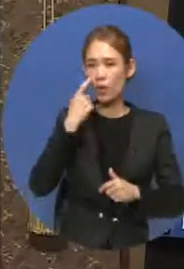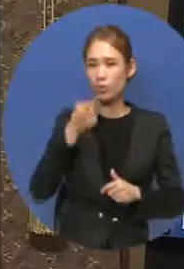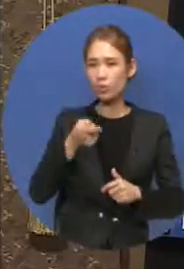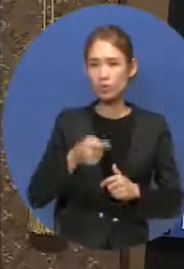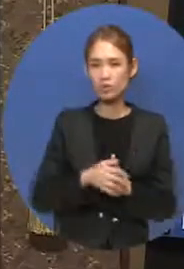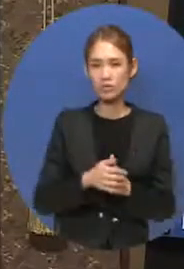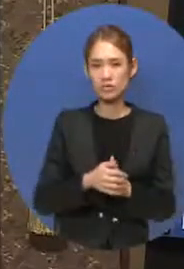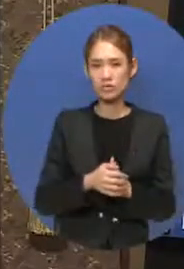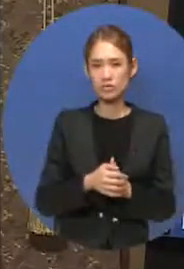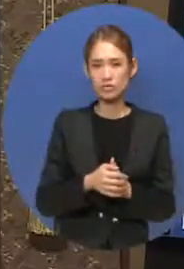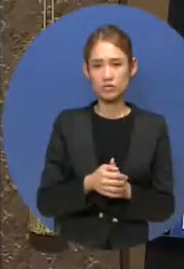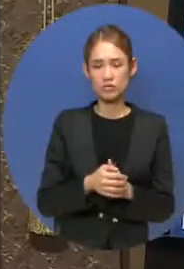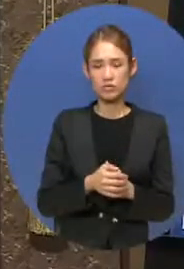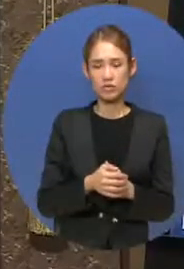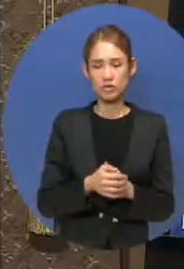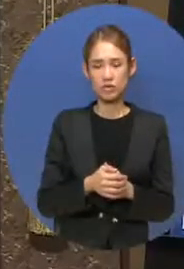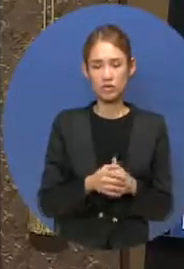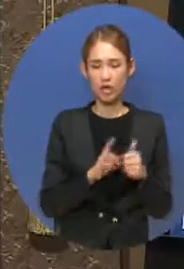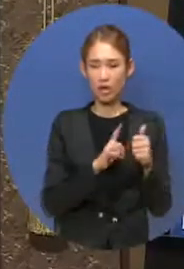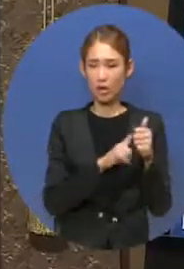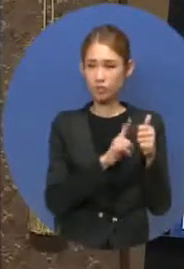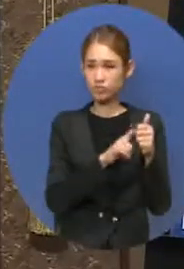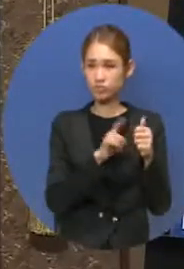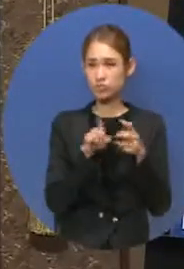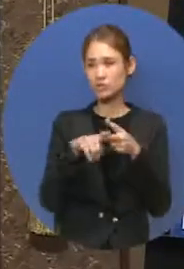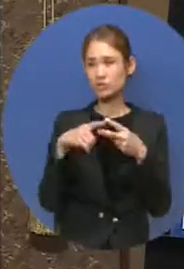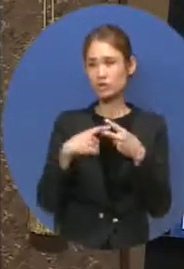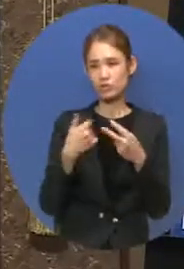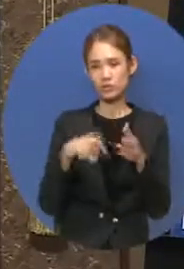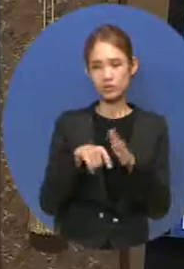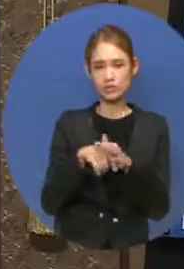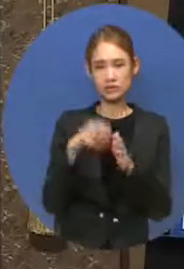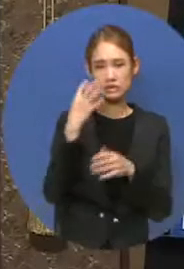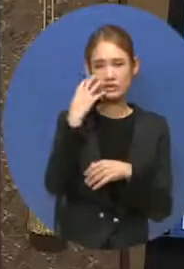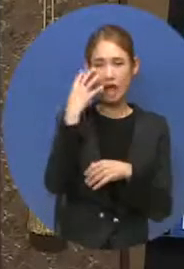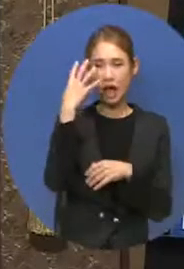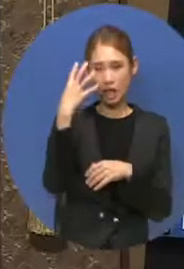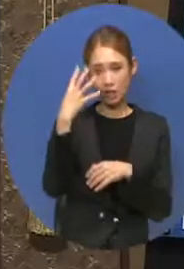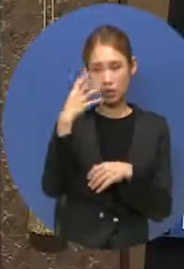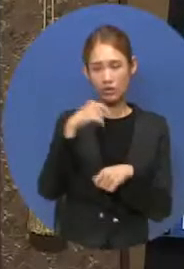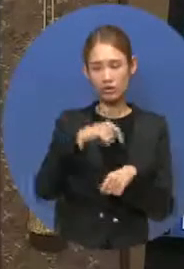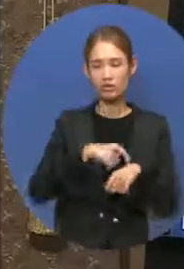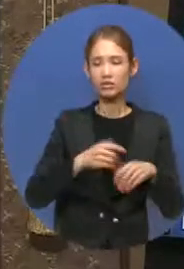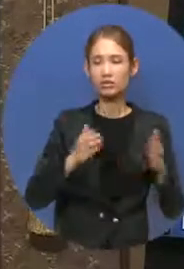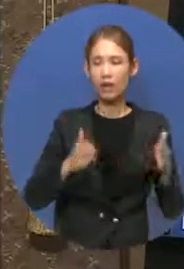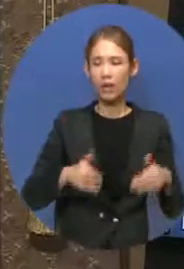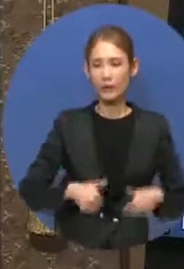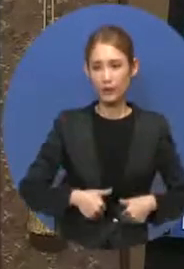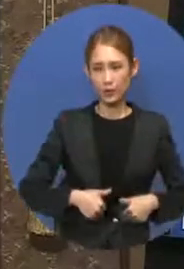한 분을 이해하는데 최소 4개월 정도의 시간이 소요되더라고요. 네. 그러니까